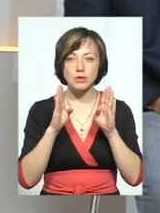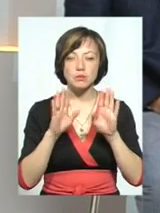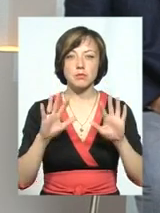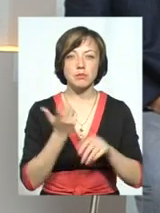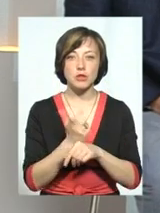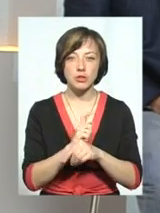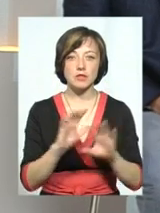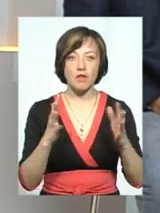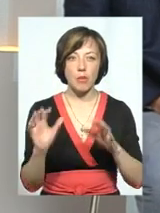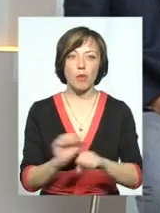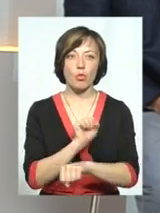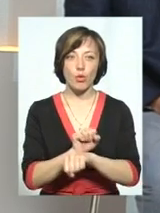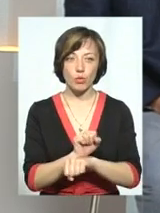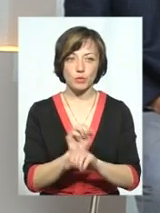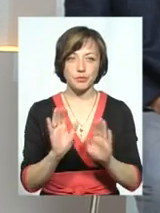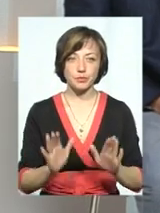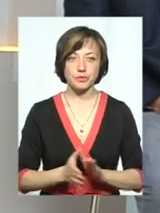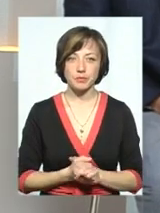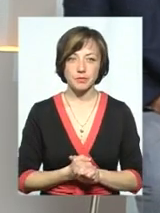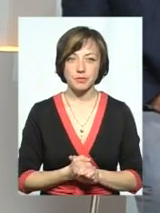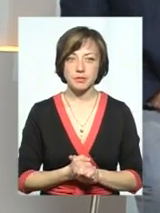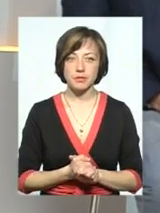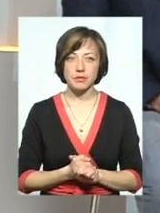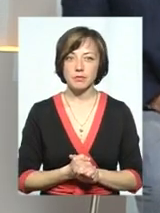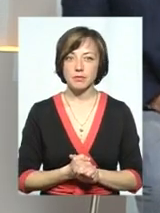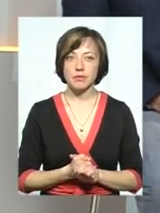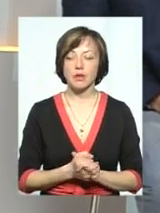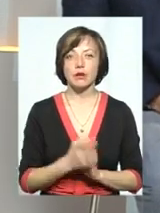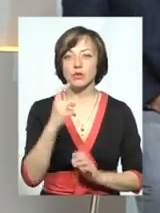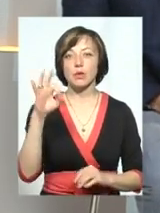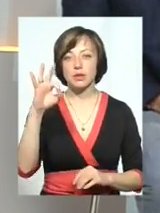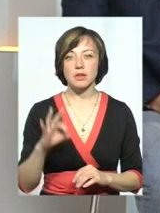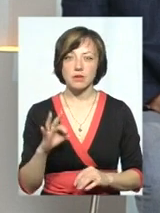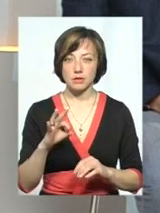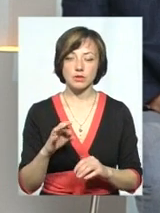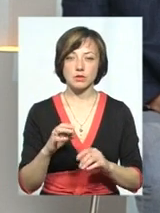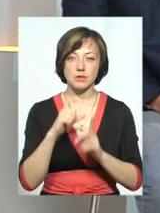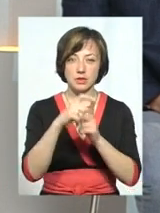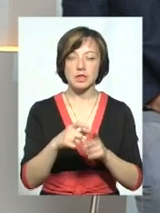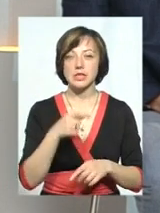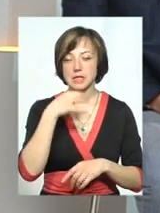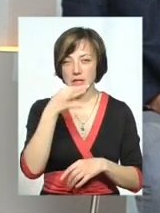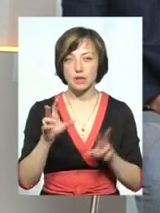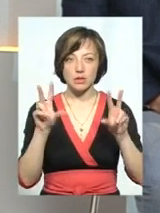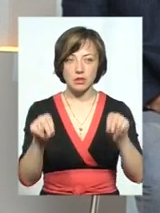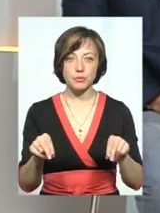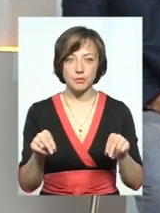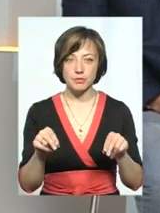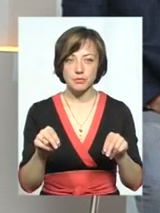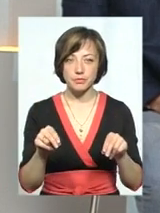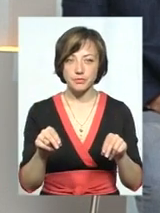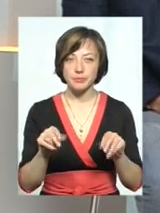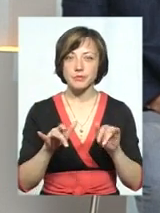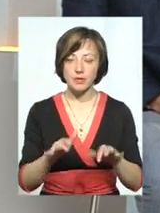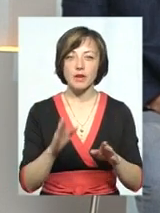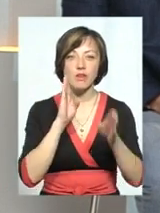групи. Окей. Ну, вони, в даному випадку, от ми сталкувалися, я не можу там 100% вірогідністю, там, з гарантованою там 100%, але справа в